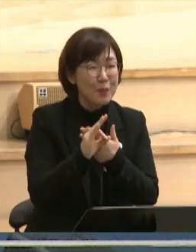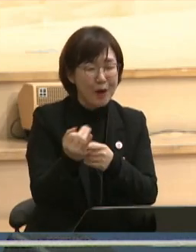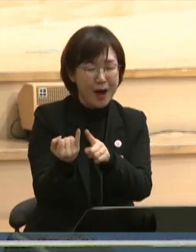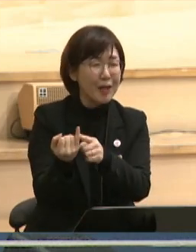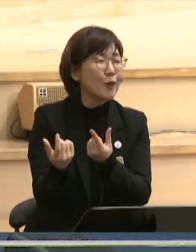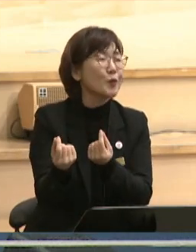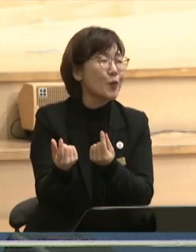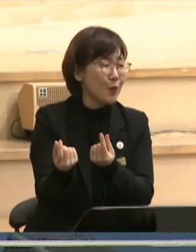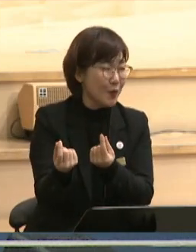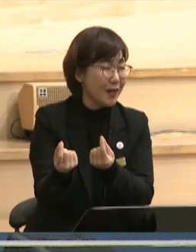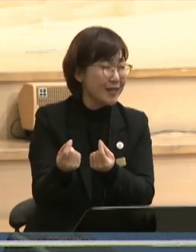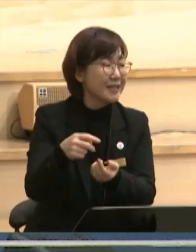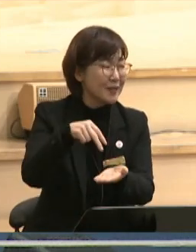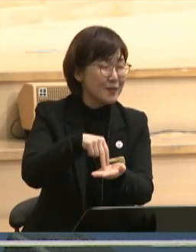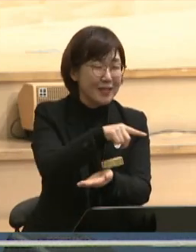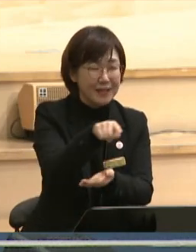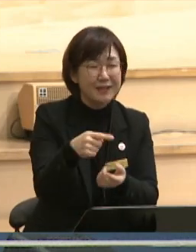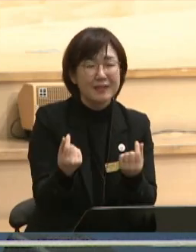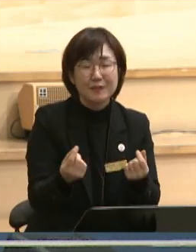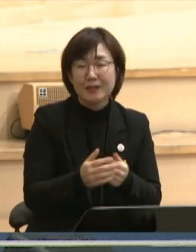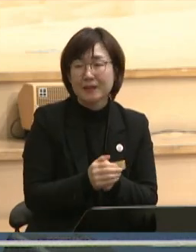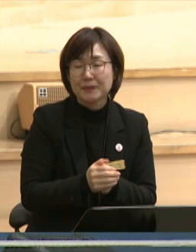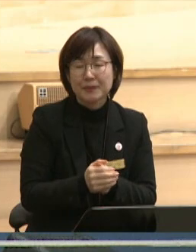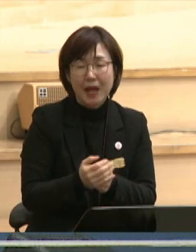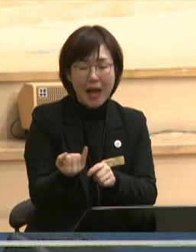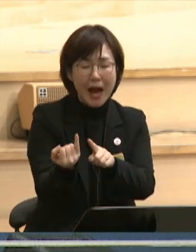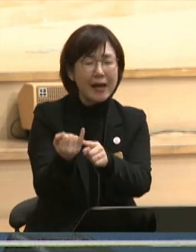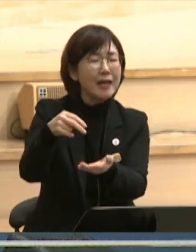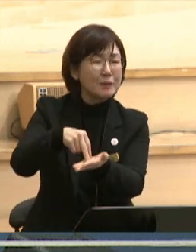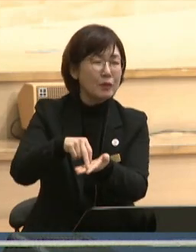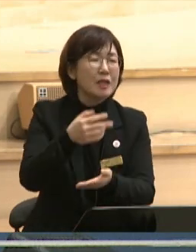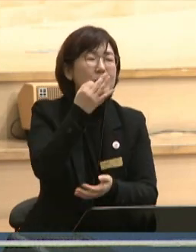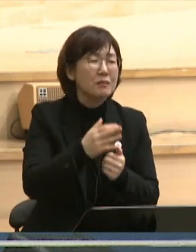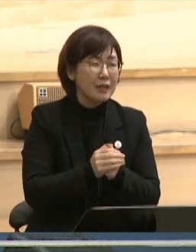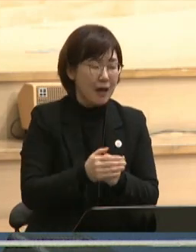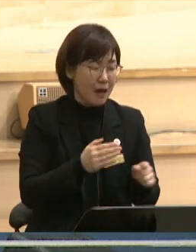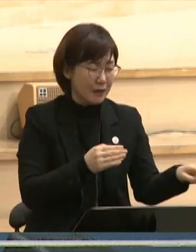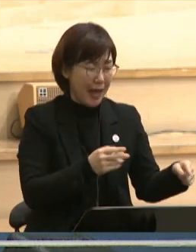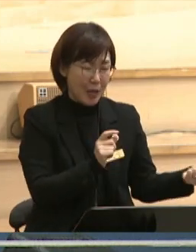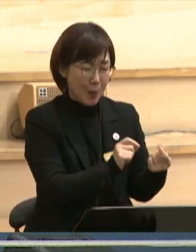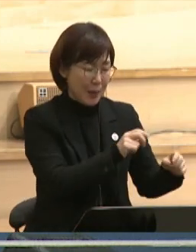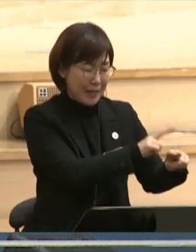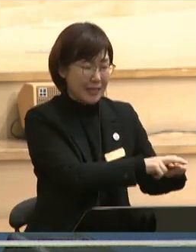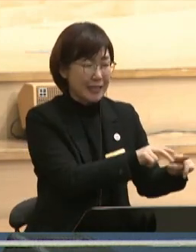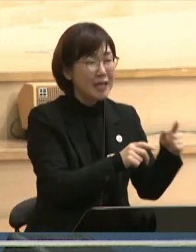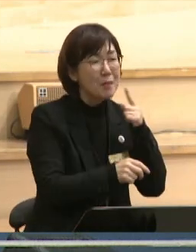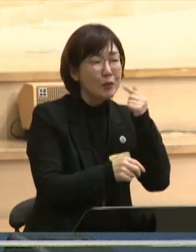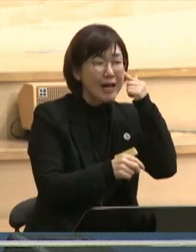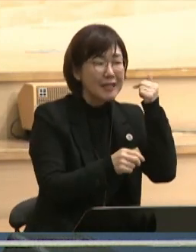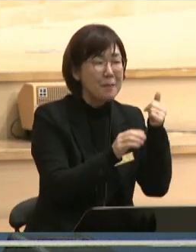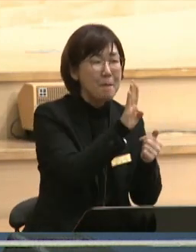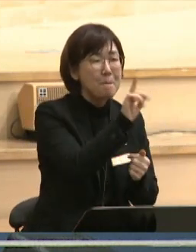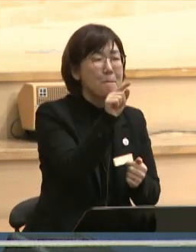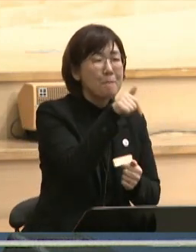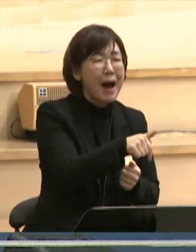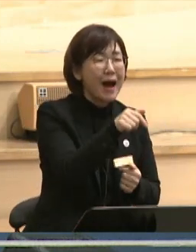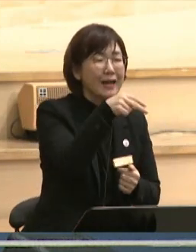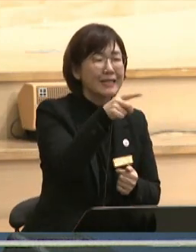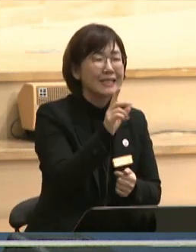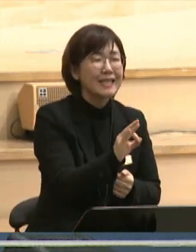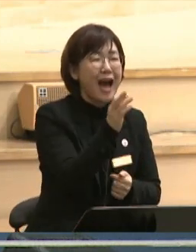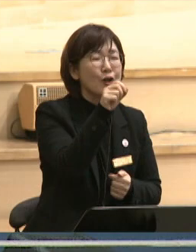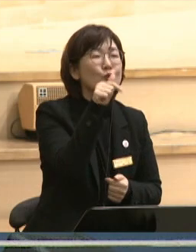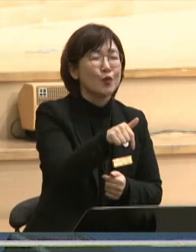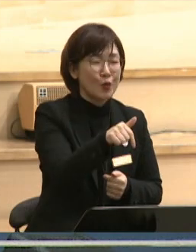우리 안에도 힘들죠 저랑 같이 제 옆자리에 앉아 있는 그분 우리 박상원 목사님